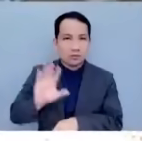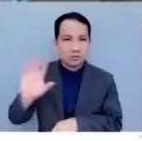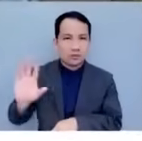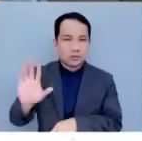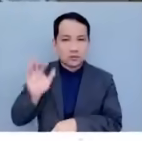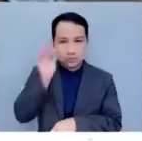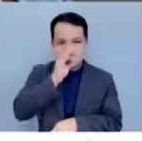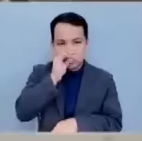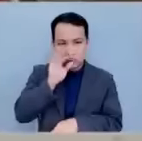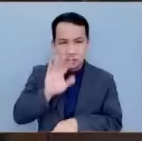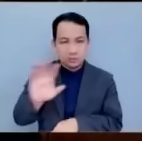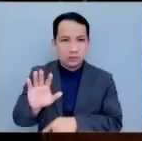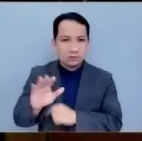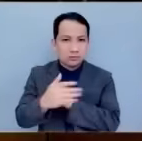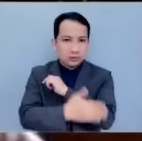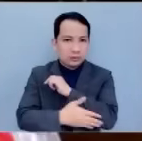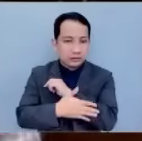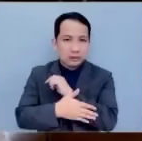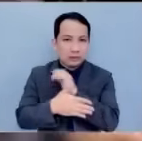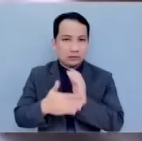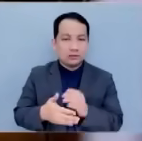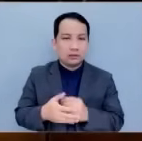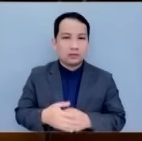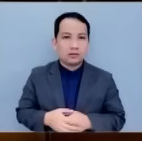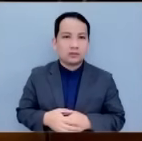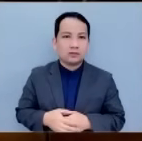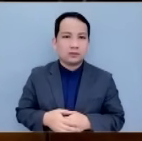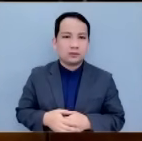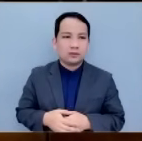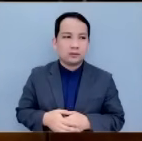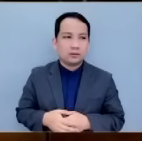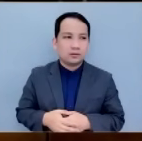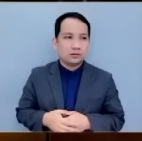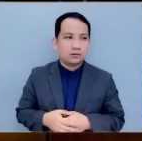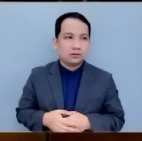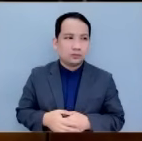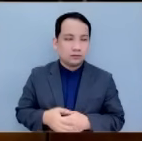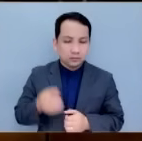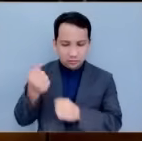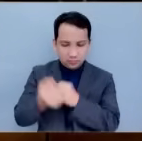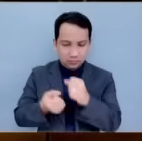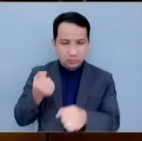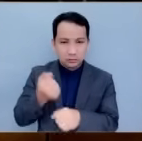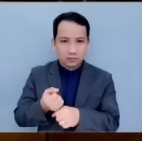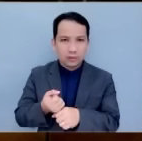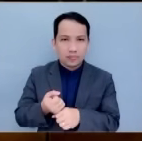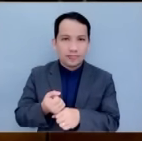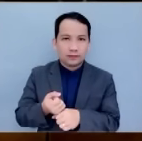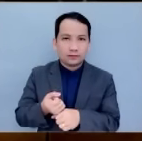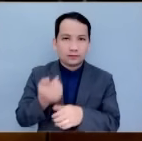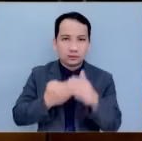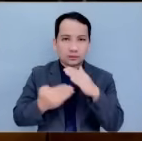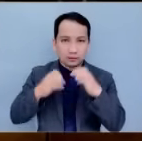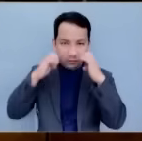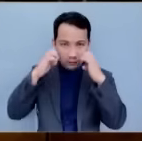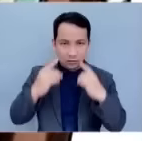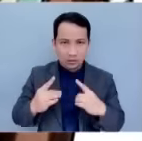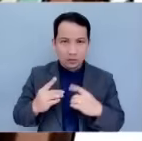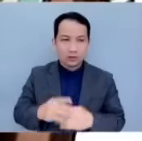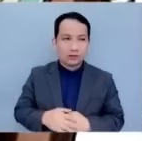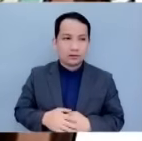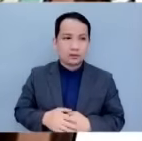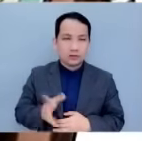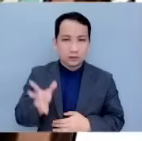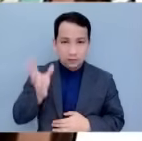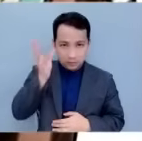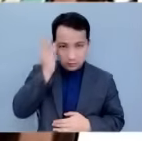mga dayuhan. During the foundational years of basic education, learners